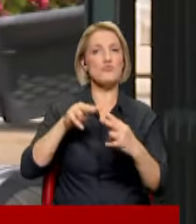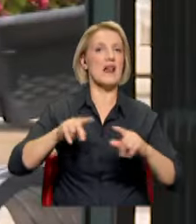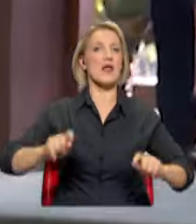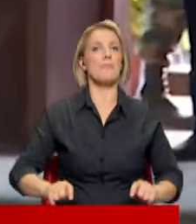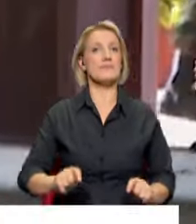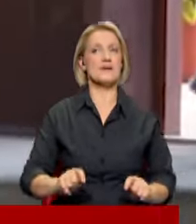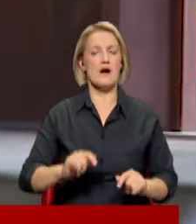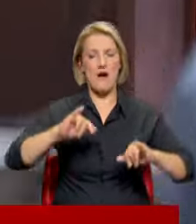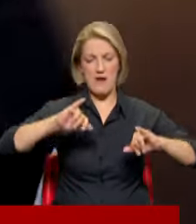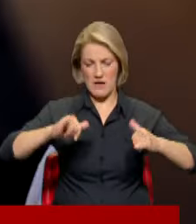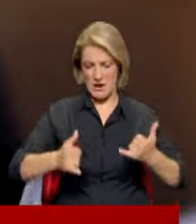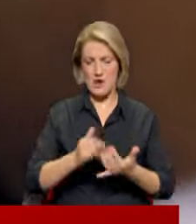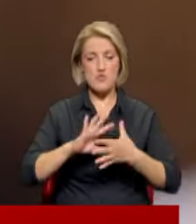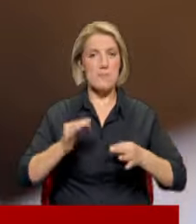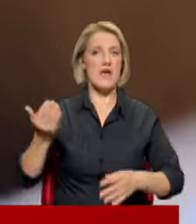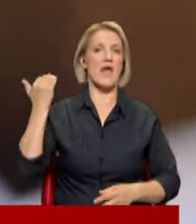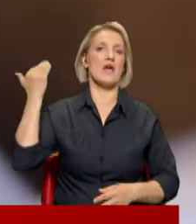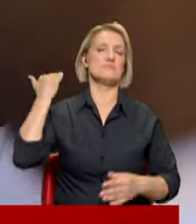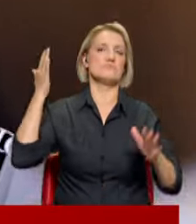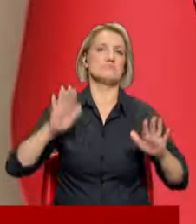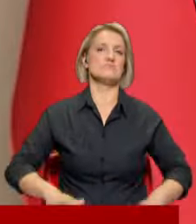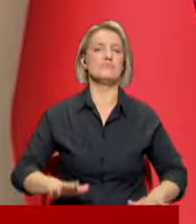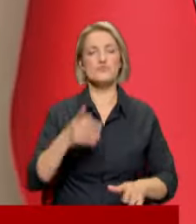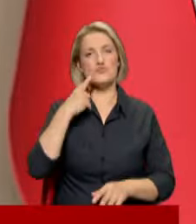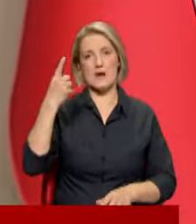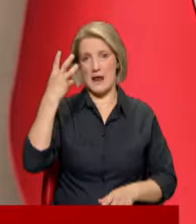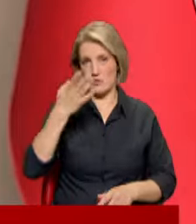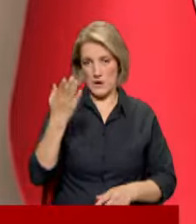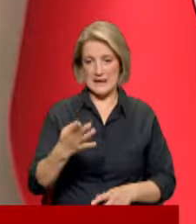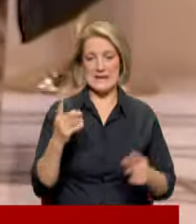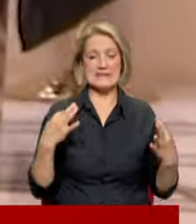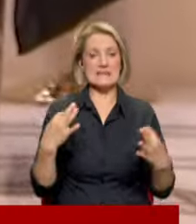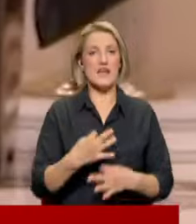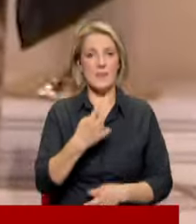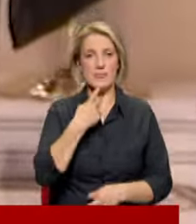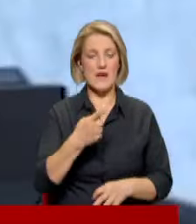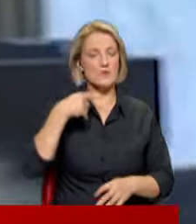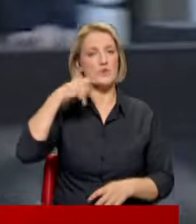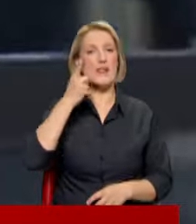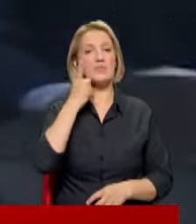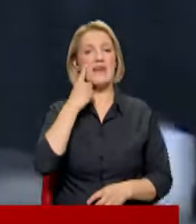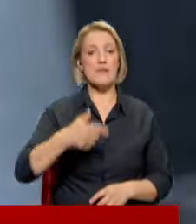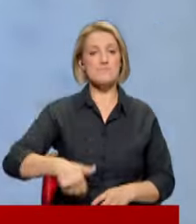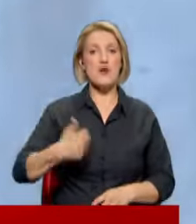yaptık. Ağır sözler geride kaldı. Cumhurbaşkanı Erdoğan bu kez sayın diyerek Suriye Devlet